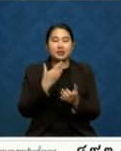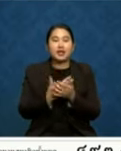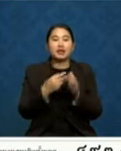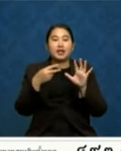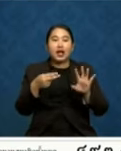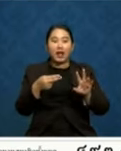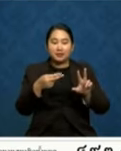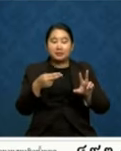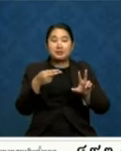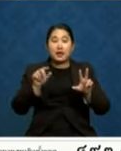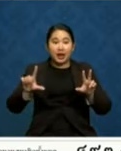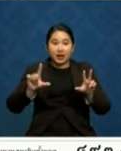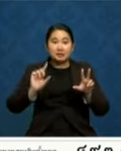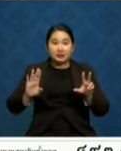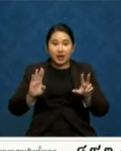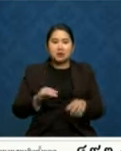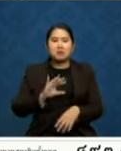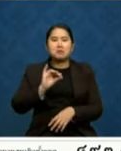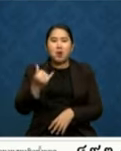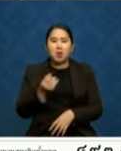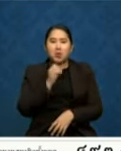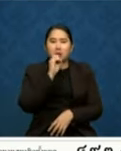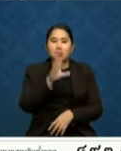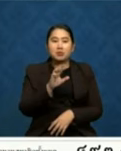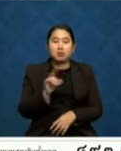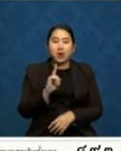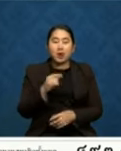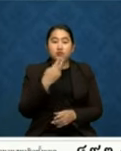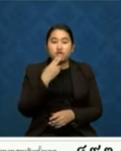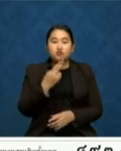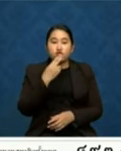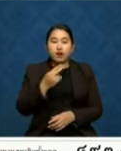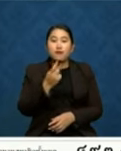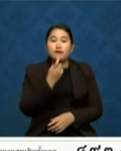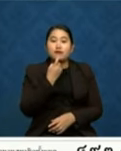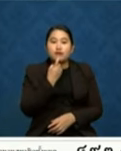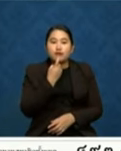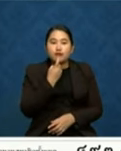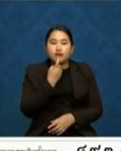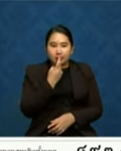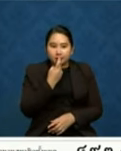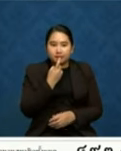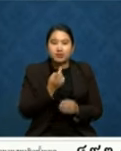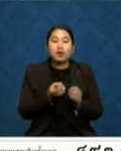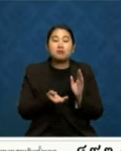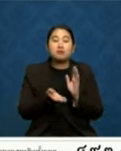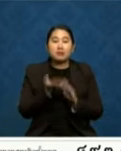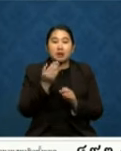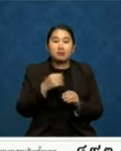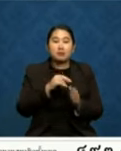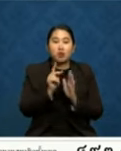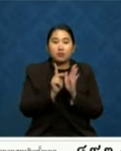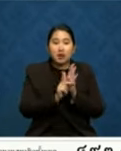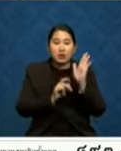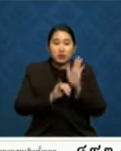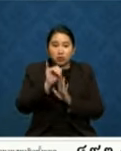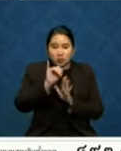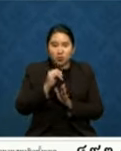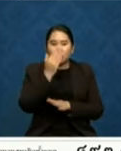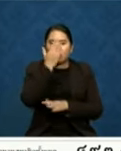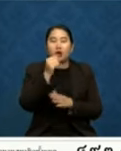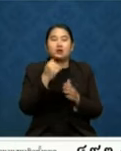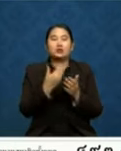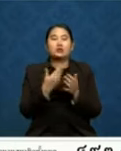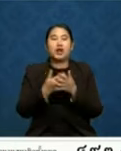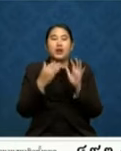านบาทแล้วมีบางคนบอกว่าจะให้เอาบุหรี่ไฟฟ้าเนี่ยนะครับขึ้นมาถูกกฎหมายขึ้นมาบนดินเสียเพื่อที่จะ